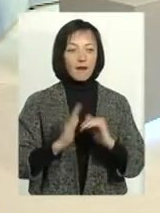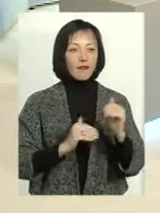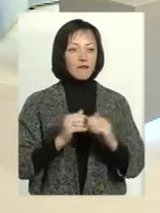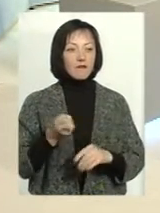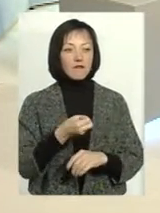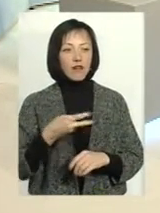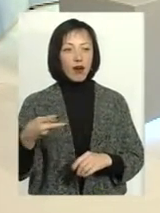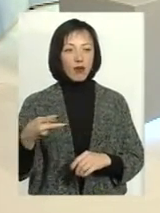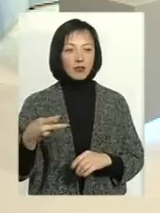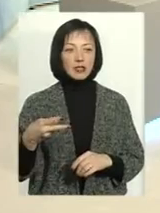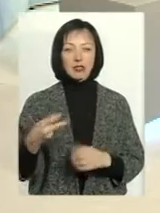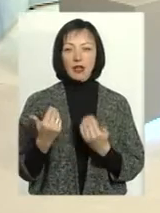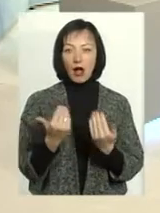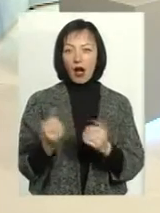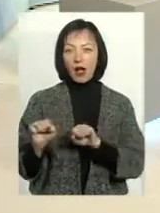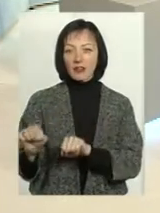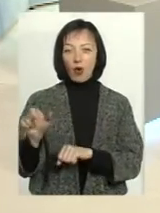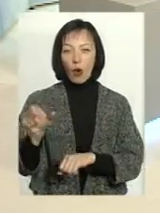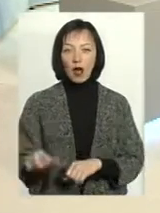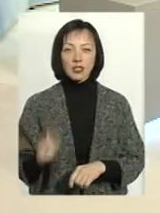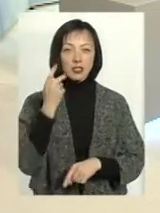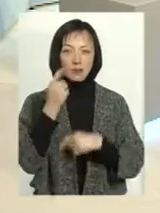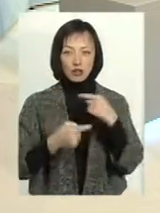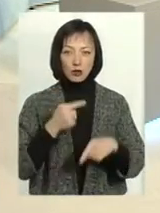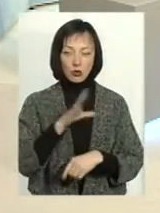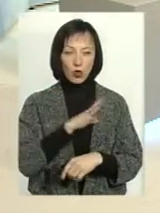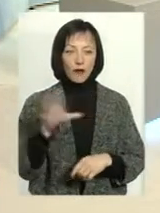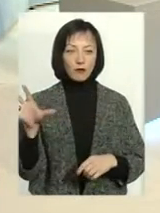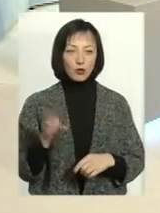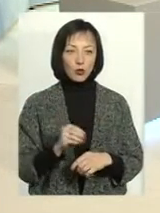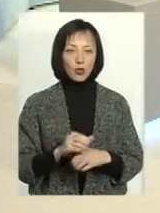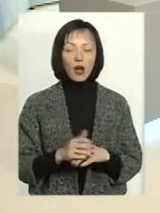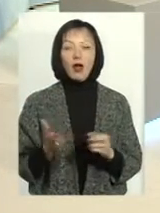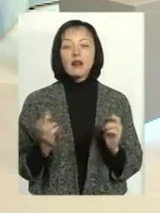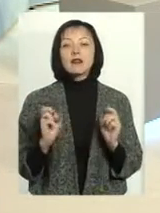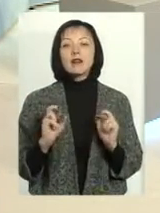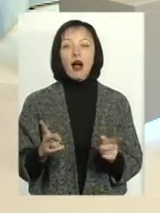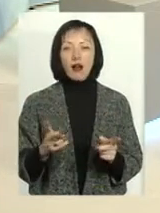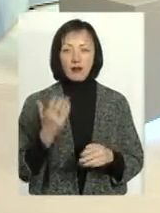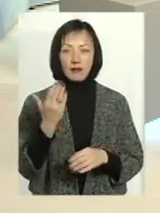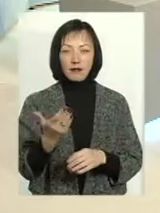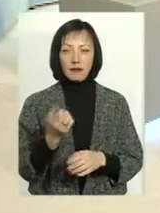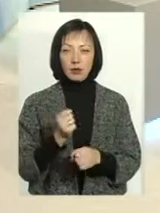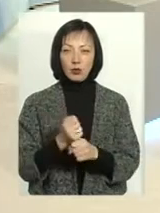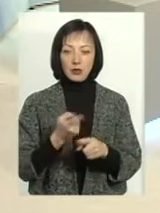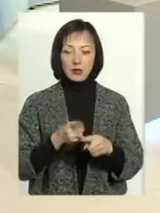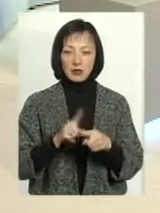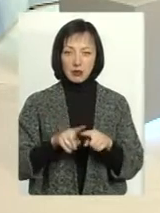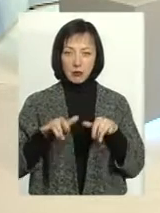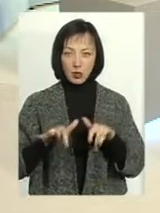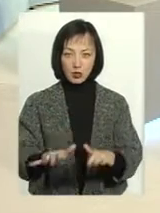фаховість адвоката була завжди і в усьому. Яким чином здійснюється оцей